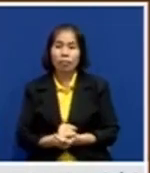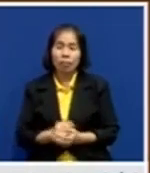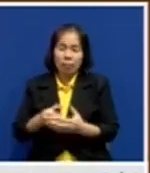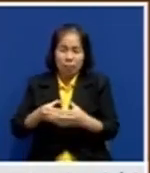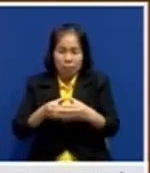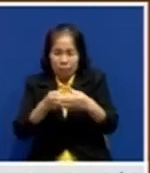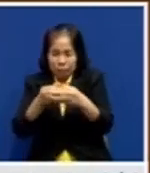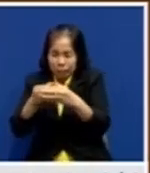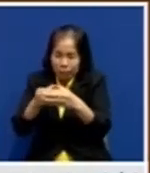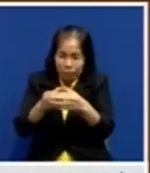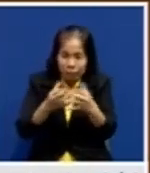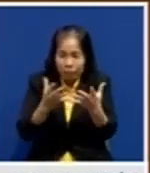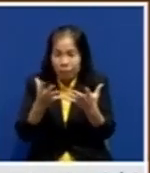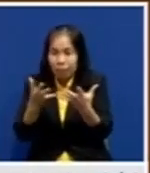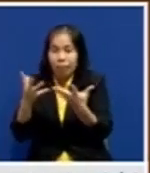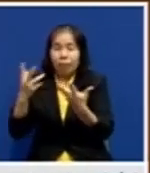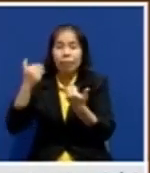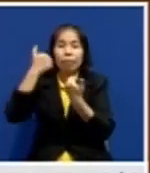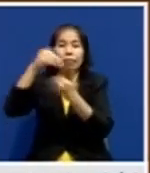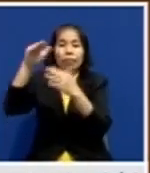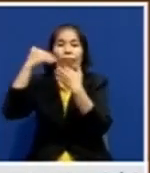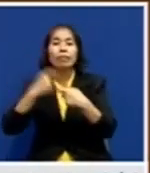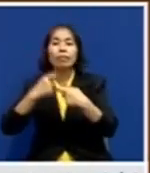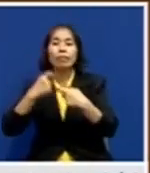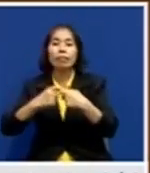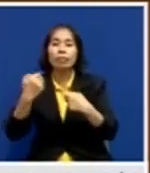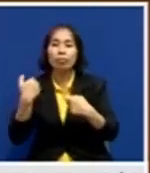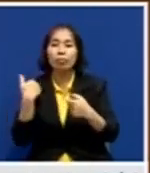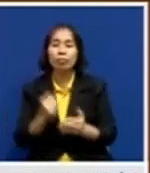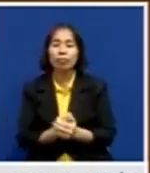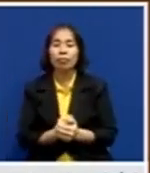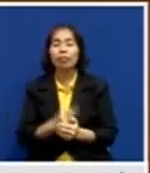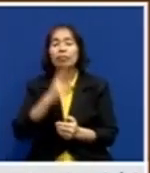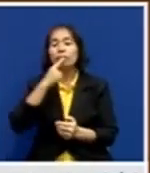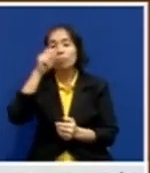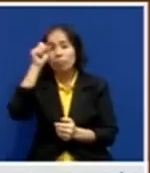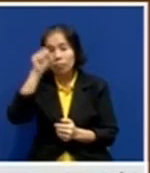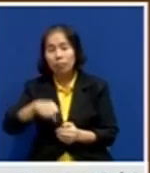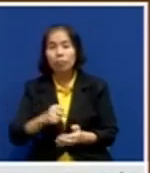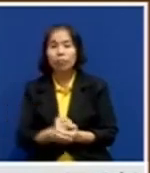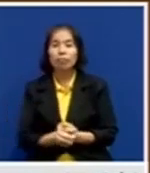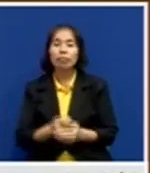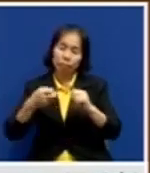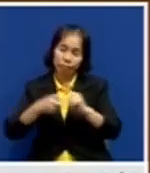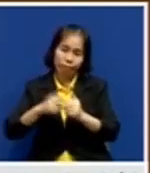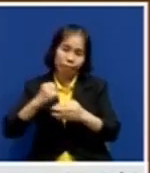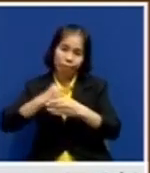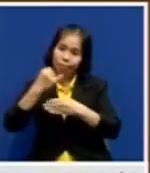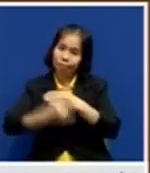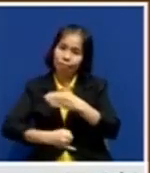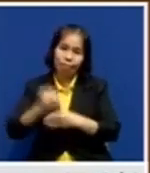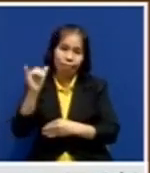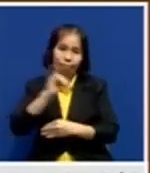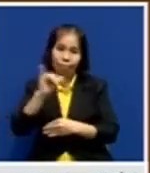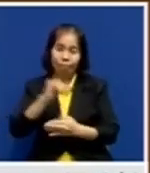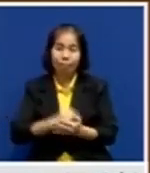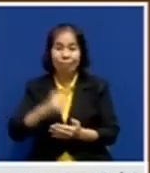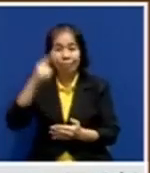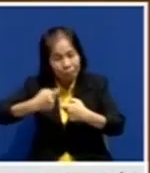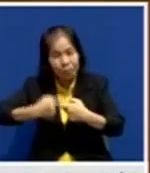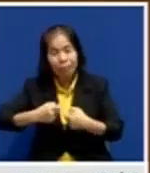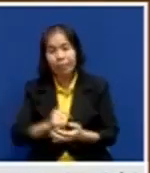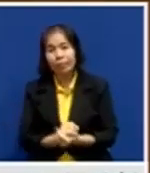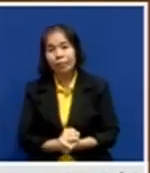เรียนท่านเลยว่าเมื่อสักครู่นี้สมาชิกท่านได้กล่าวขึ้นมาปัญหามันใหญ่กว่าที่คิดนะครับไม่ใช่ว่าง่ายๆที่จะมา